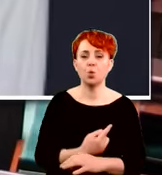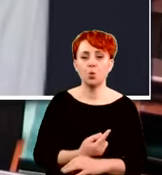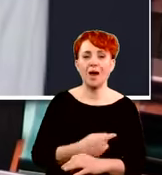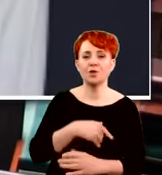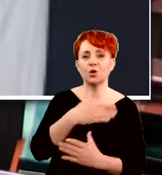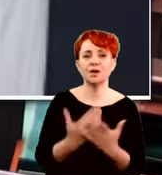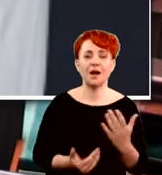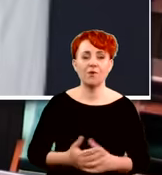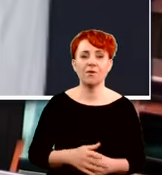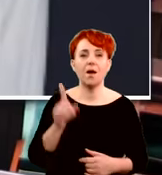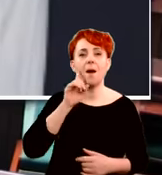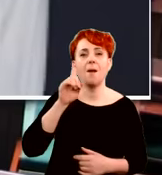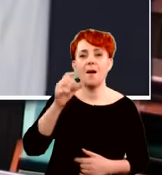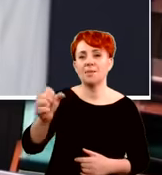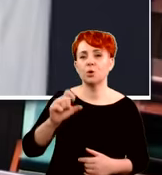Ćwik z Polski